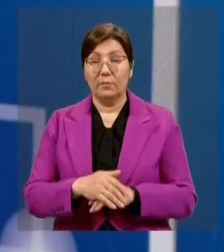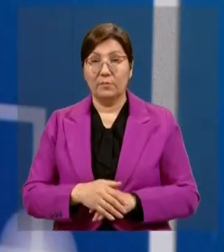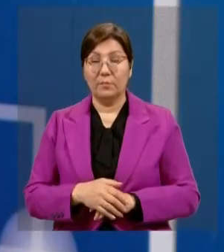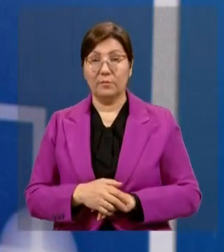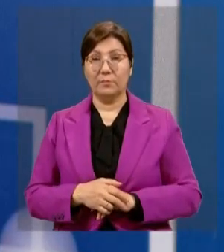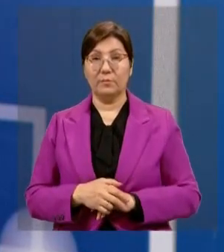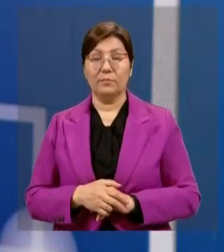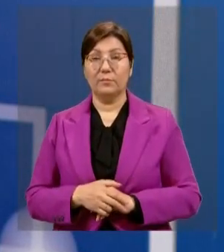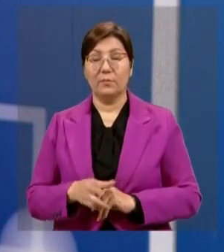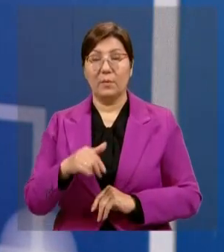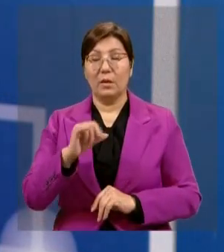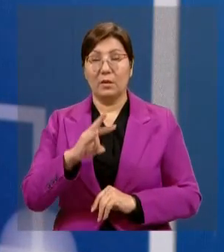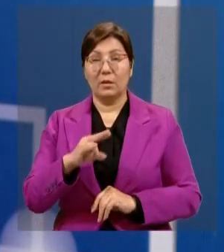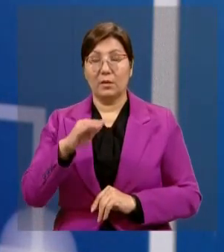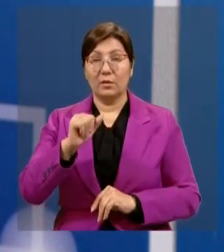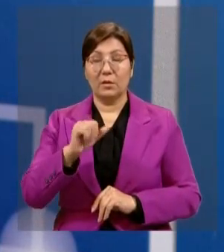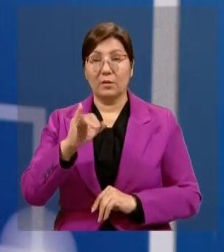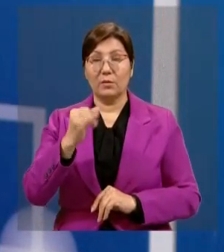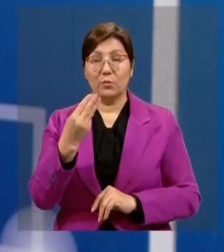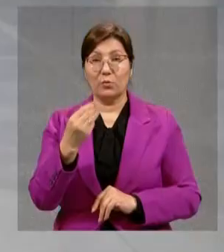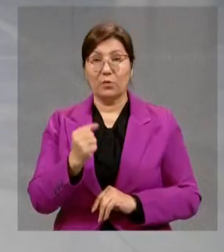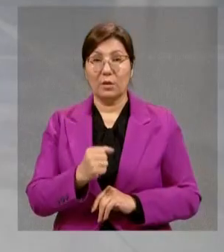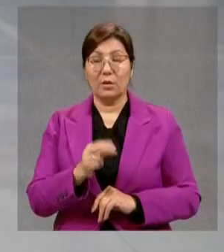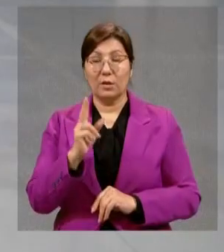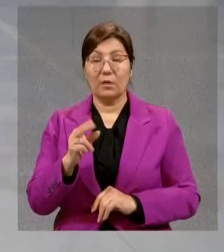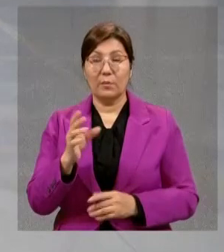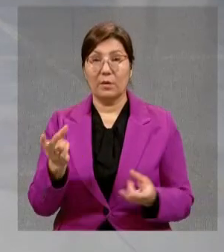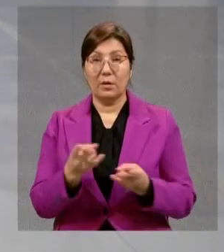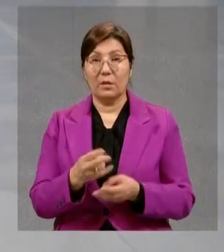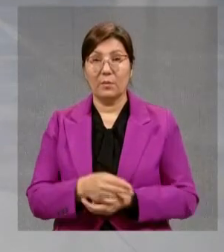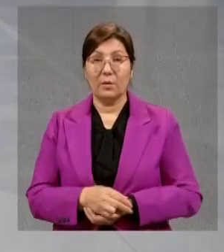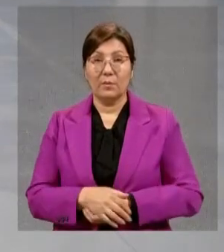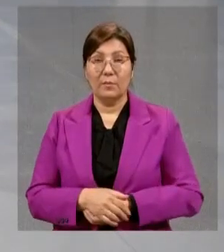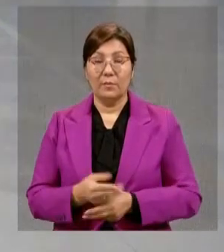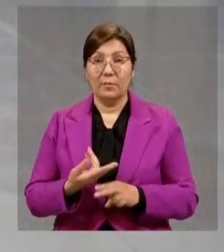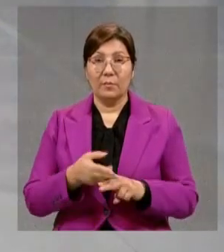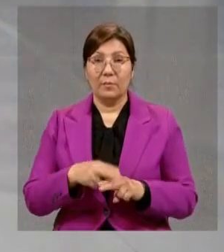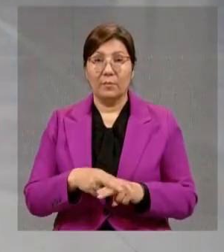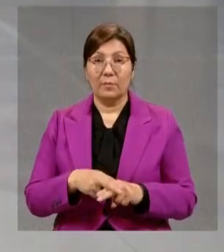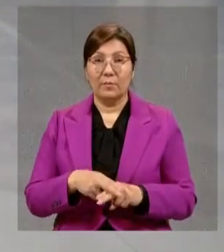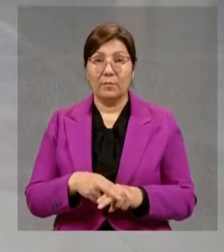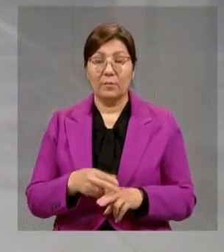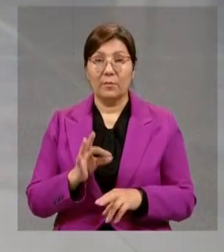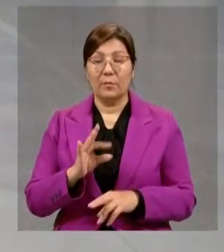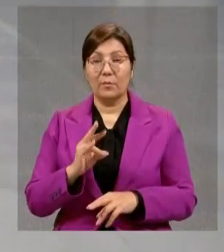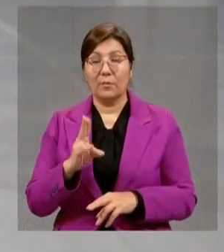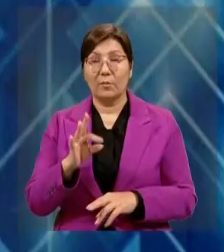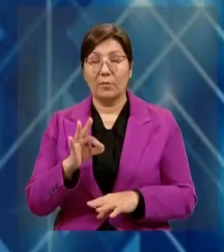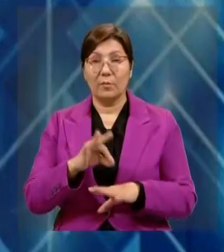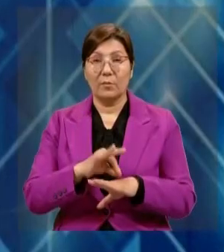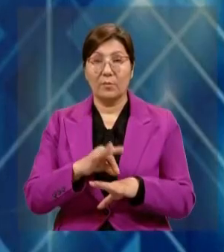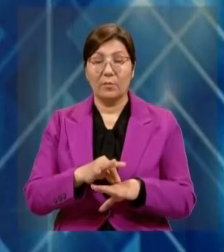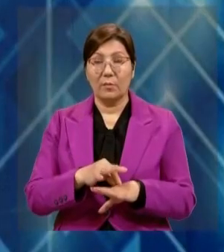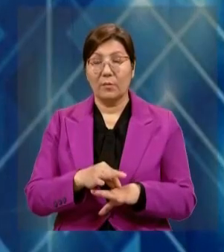айтып беріңізші, осы дін жасушалары кімге керек? Дін жасушалары бұл ауыр онкогематологиялық